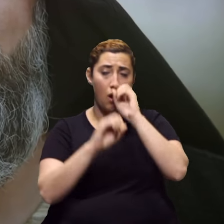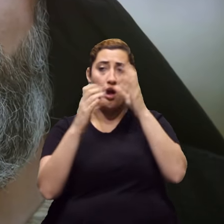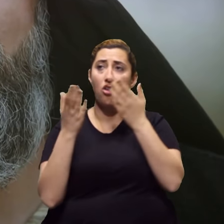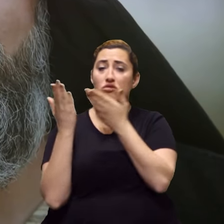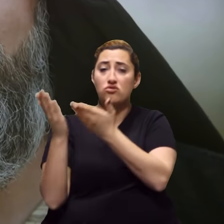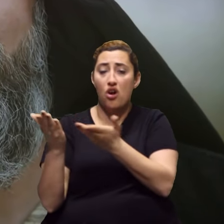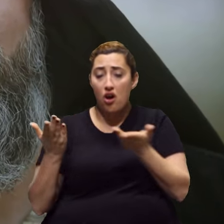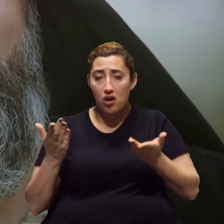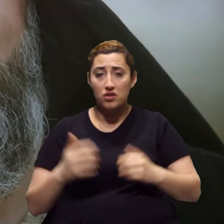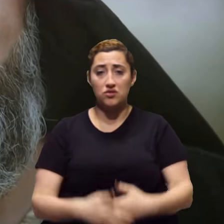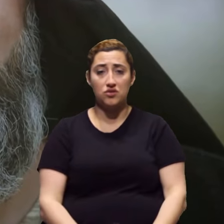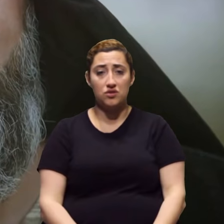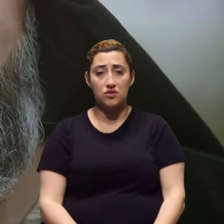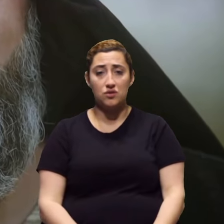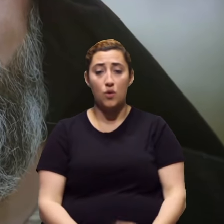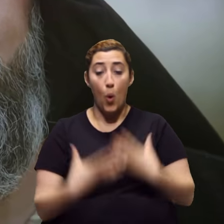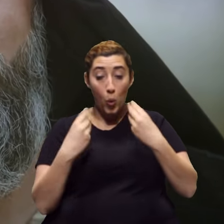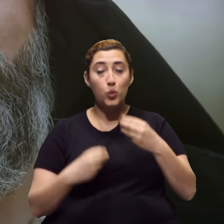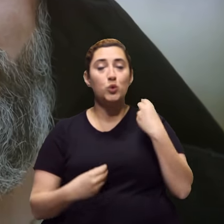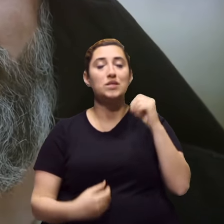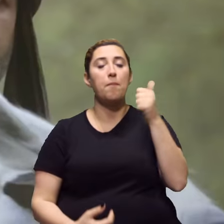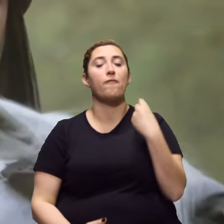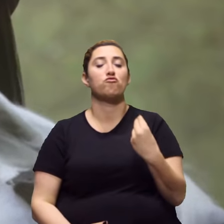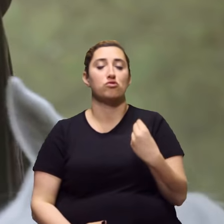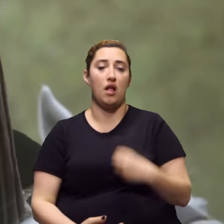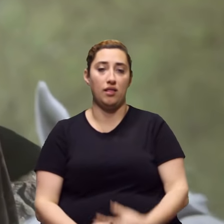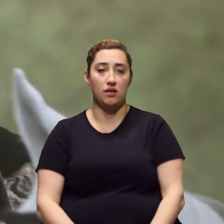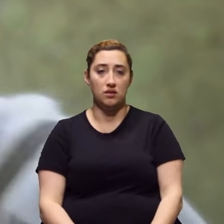Ağaç. Ağaç olan da hoştur.